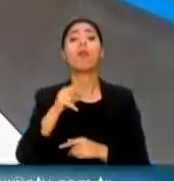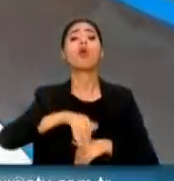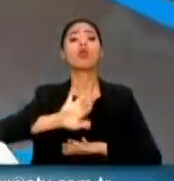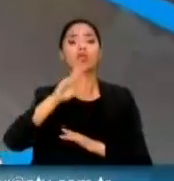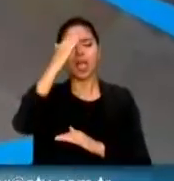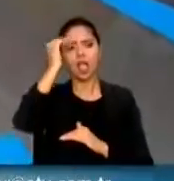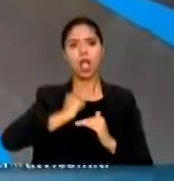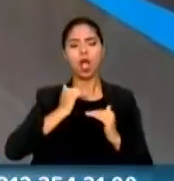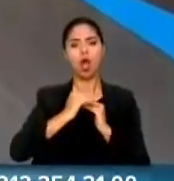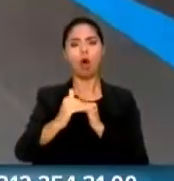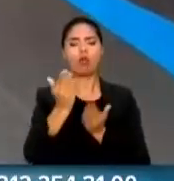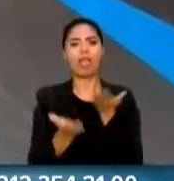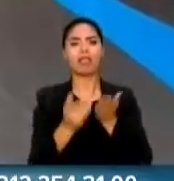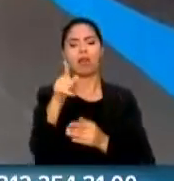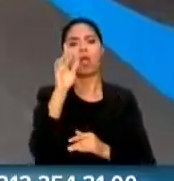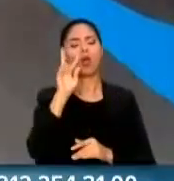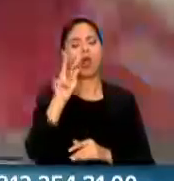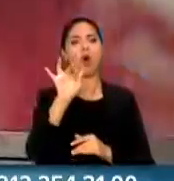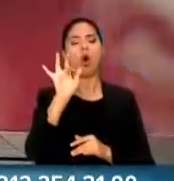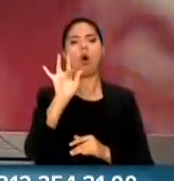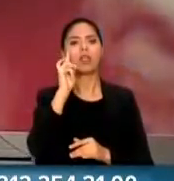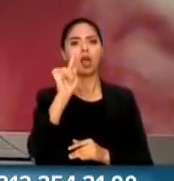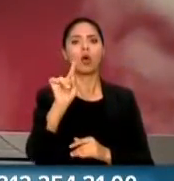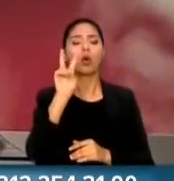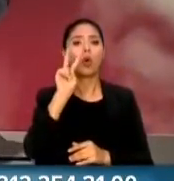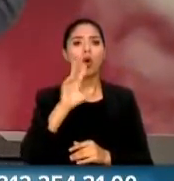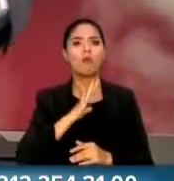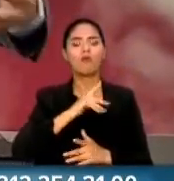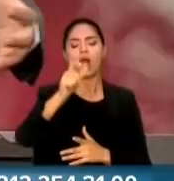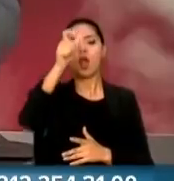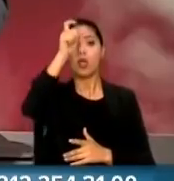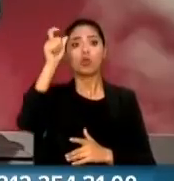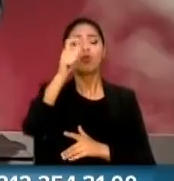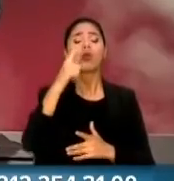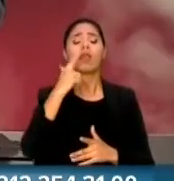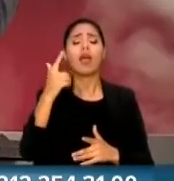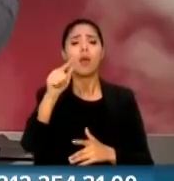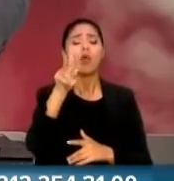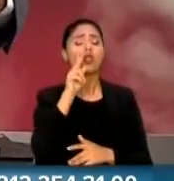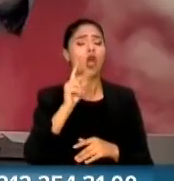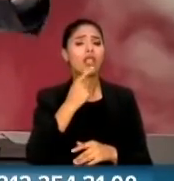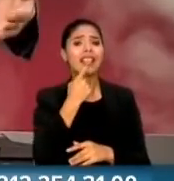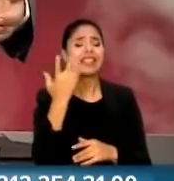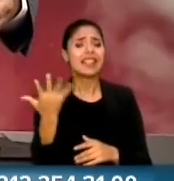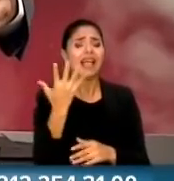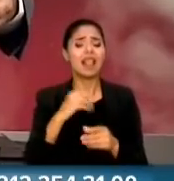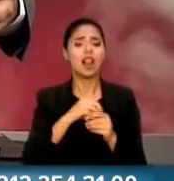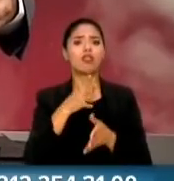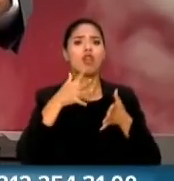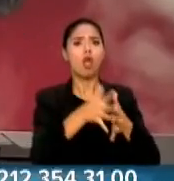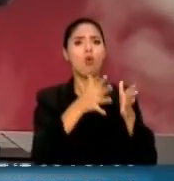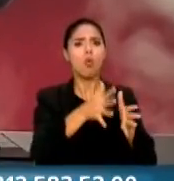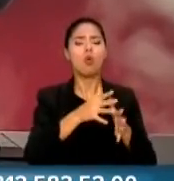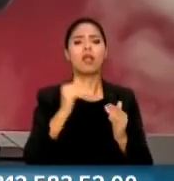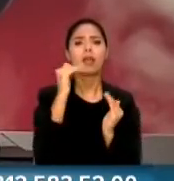Ordu istatistikleri ortada. Türkiye son yıllarda yerli üretim silah ve mühimmat sistemleri envanteriyle savunma sanayi devi ülkeler